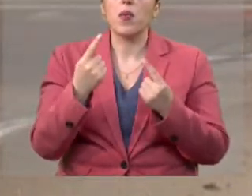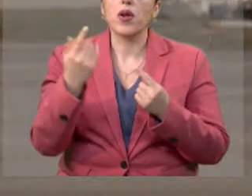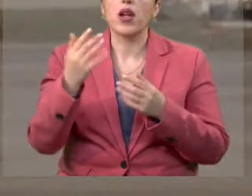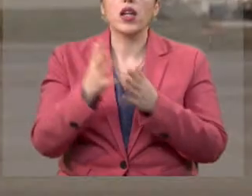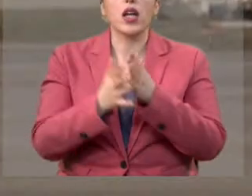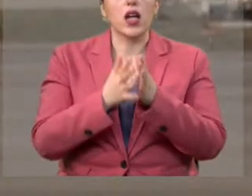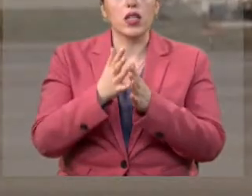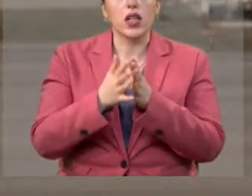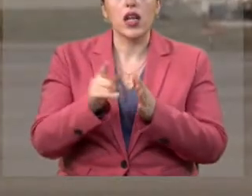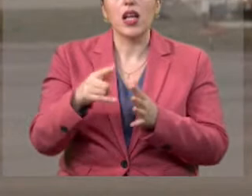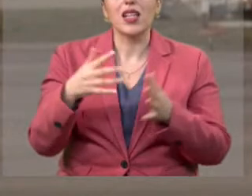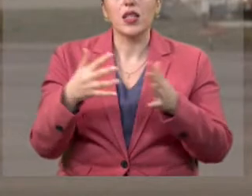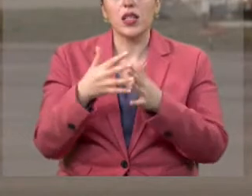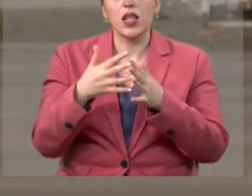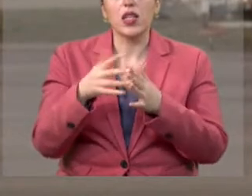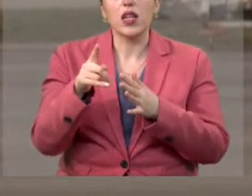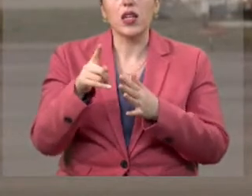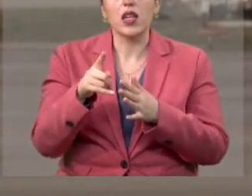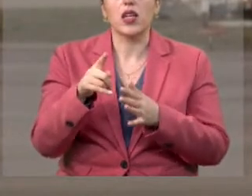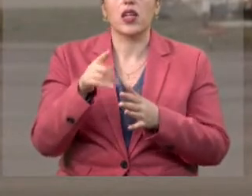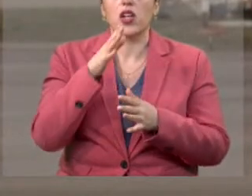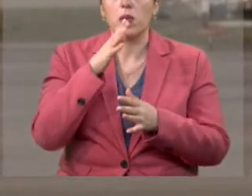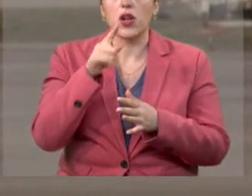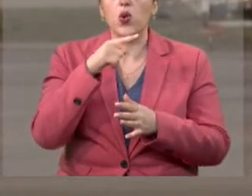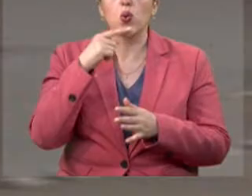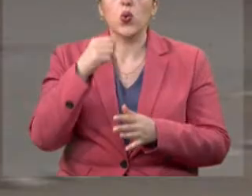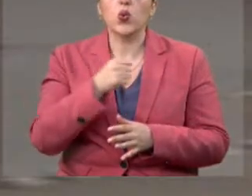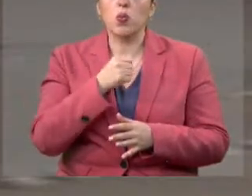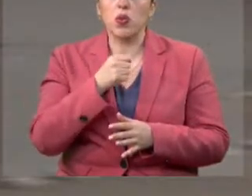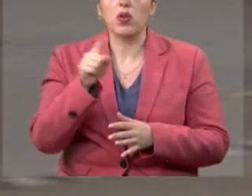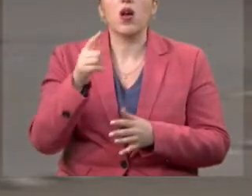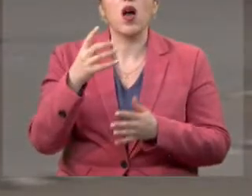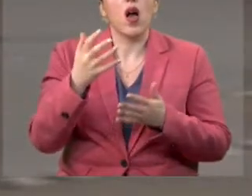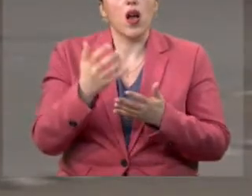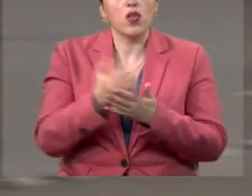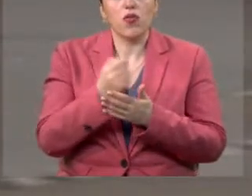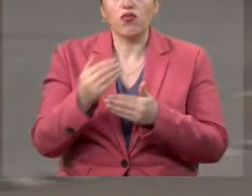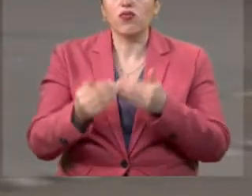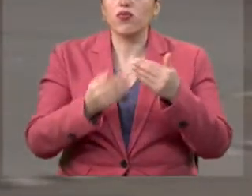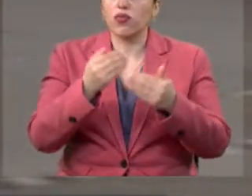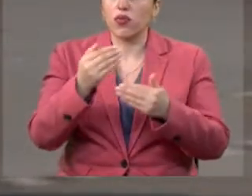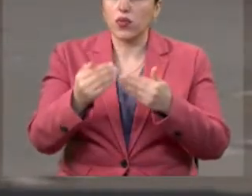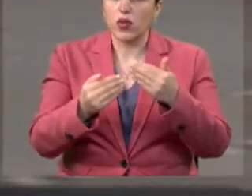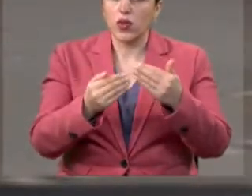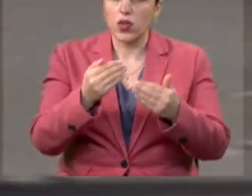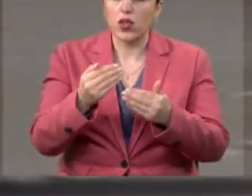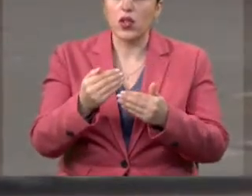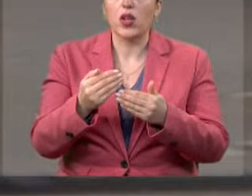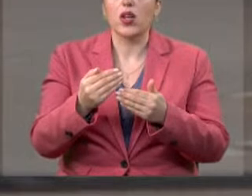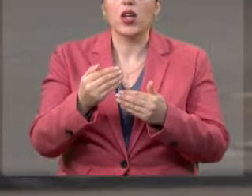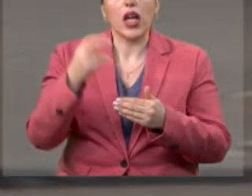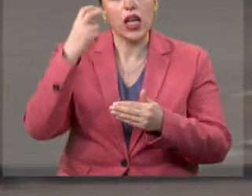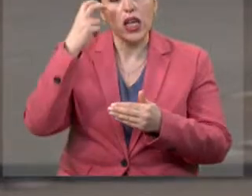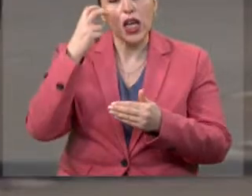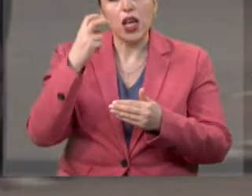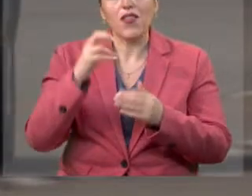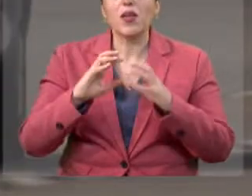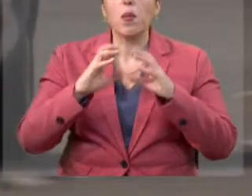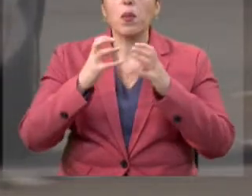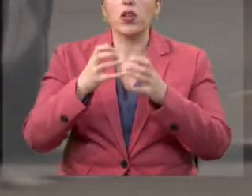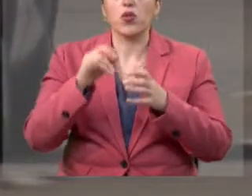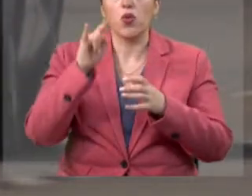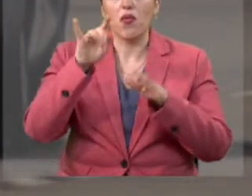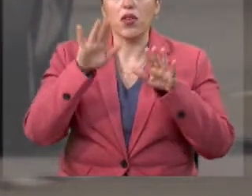խոսքից, ռազմաճակատի գոնե այս հատվածում ռուսական ուժերին հաջողվել է որոշակի առաջխաղացում արձանագրել, մոտենալով Կիևի